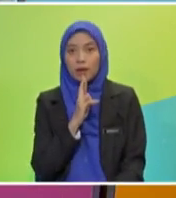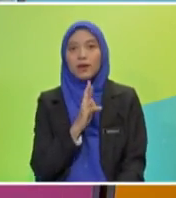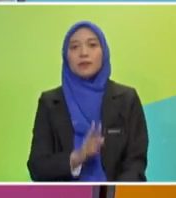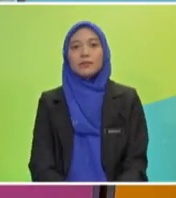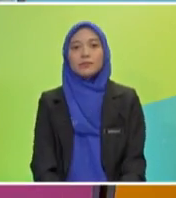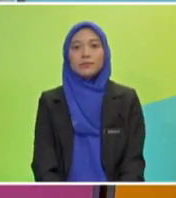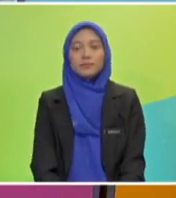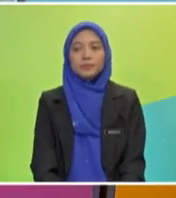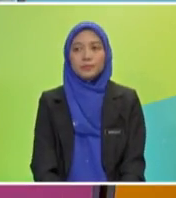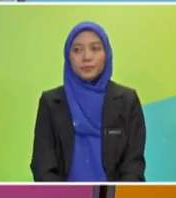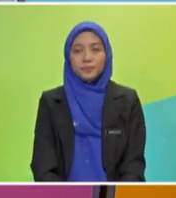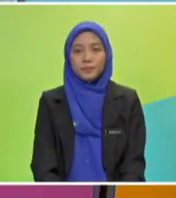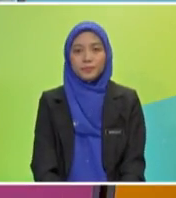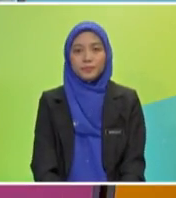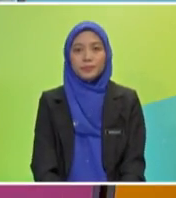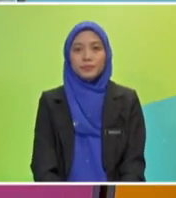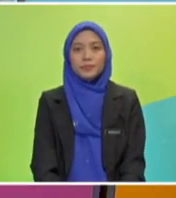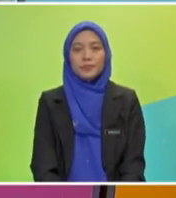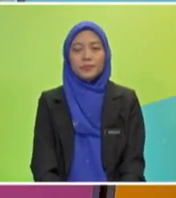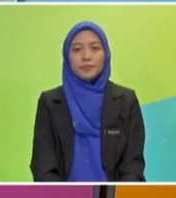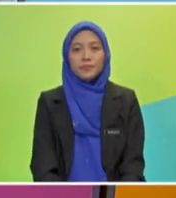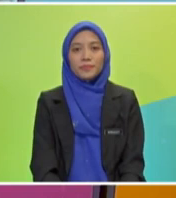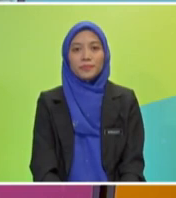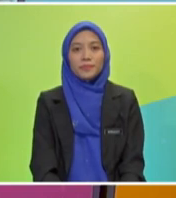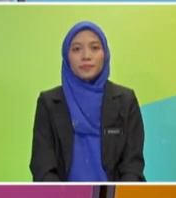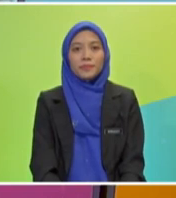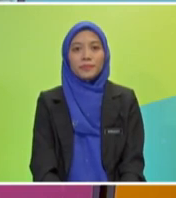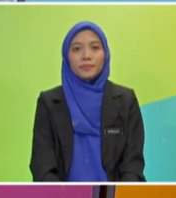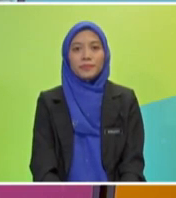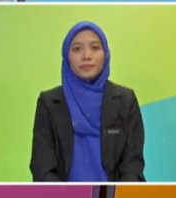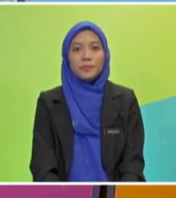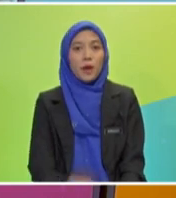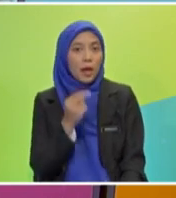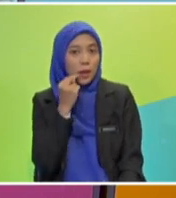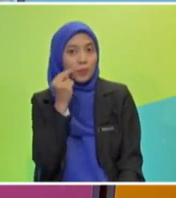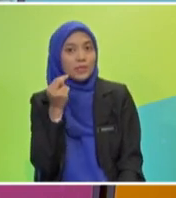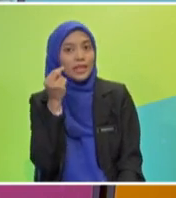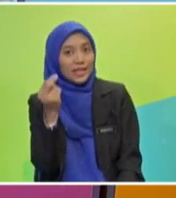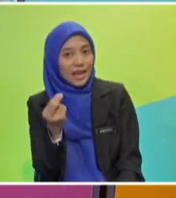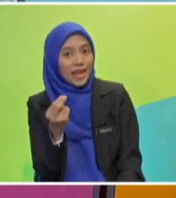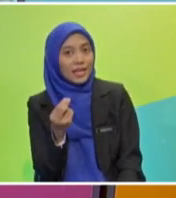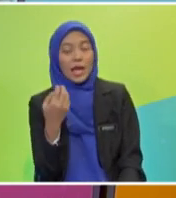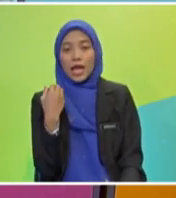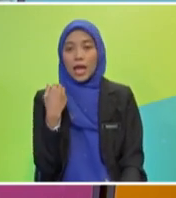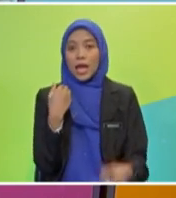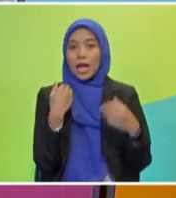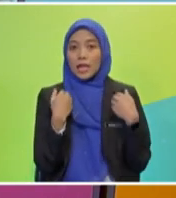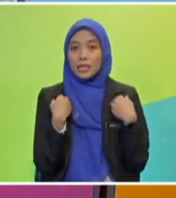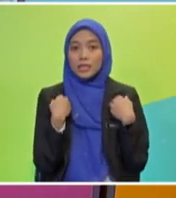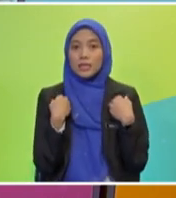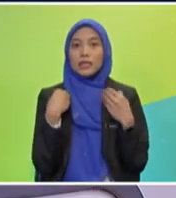dia cikgu. Terima kasih. Sama-sama. Pesanan di sebalik buku.